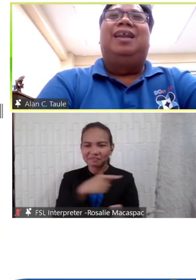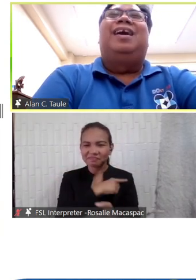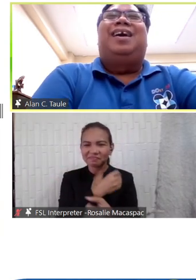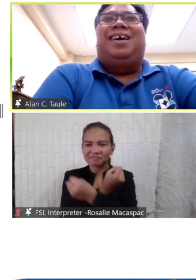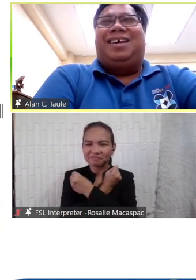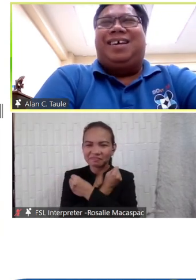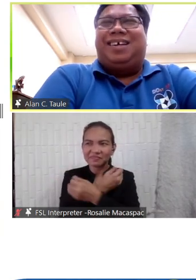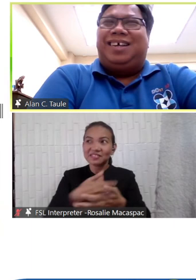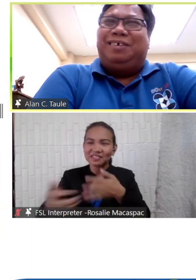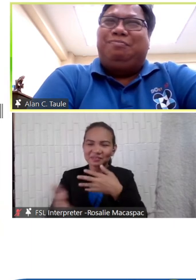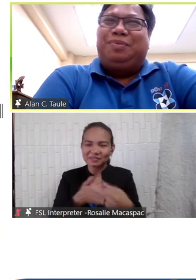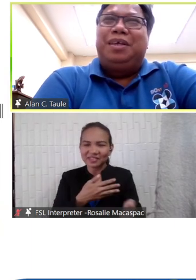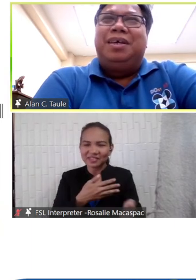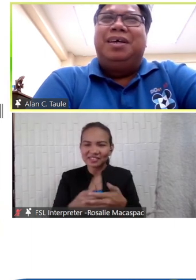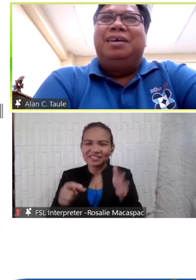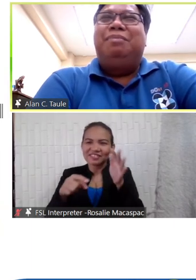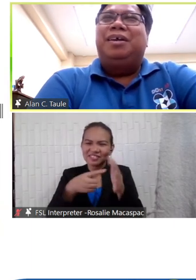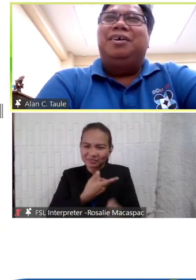sabi nga nila.